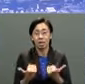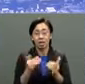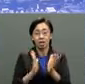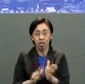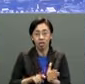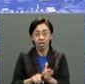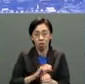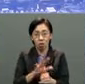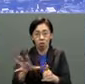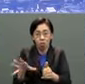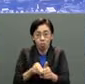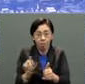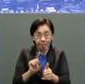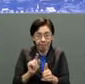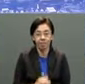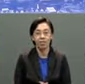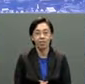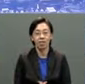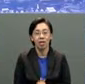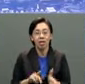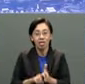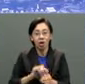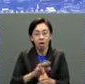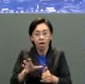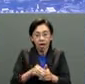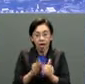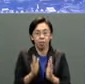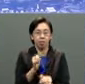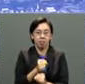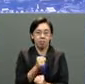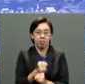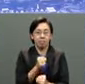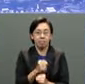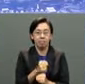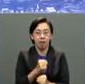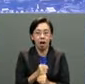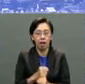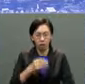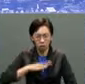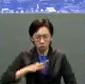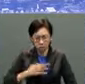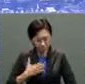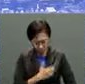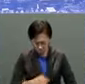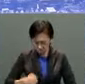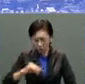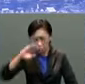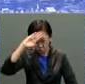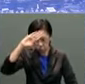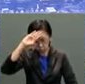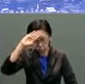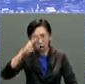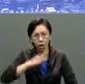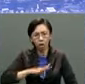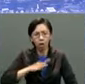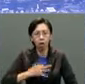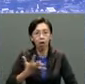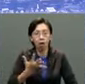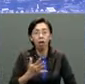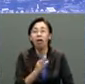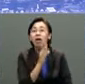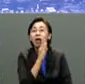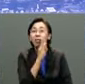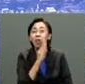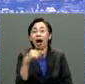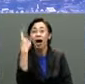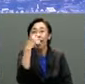านี้คือคนที่อยู่ในช่วงของวัยทำงานแล้วก็ไม่มีอาการครับ พราะฉะนั้นเราไม่รู้ว่าใครที่เป็น